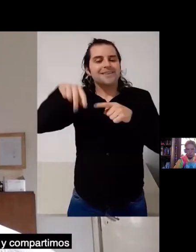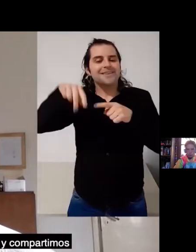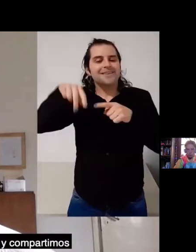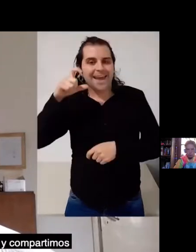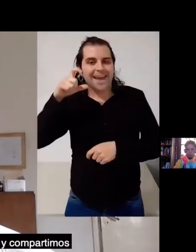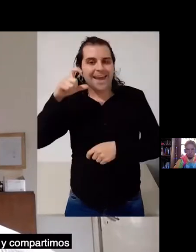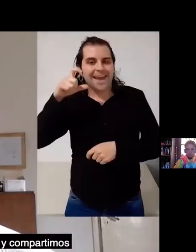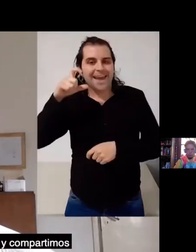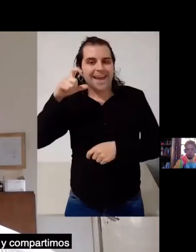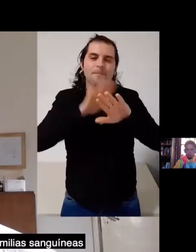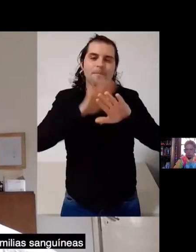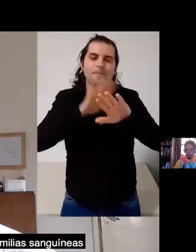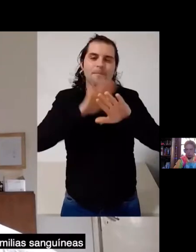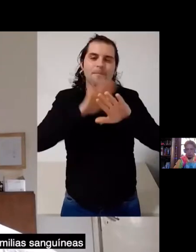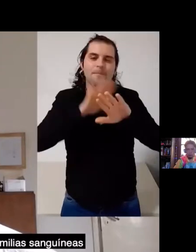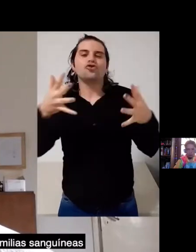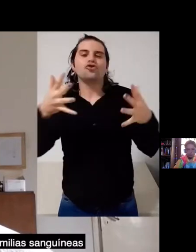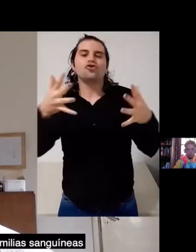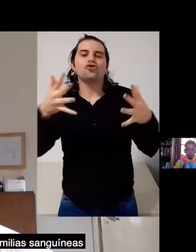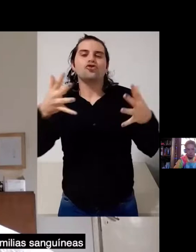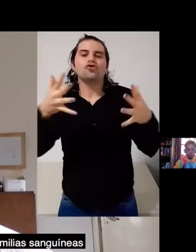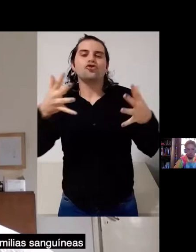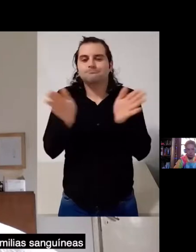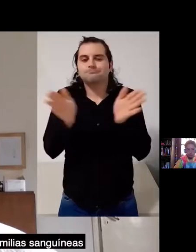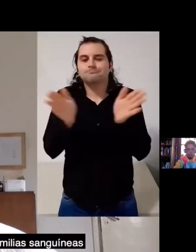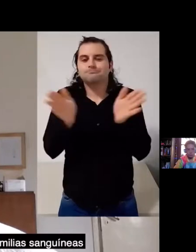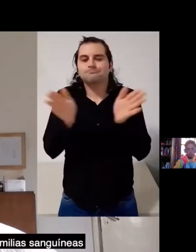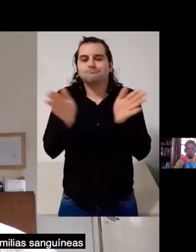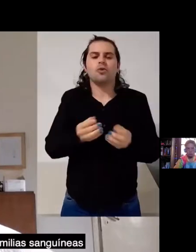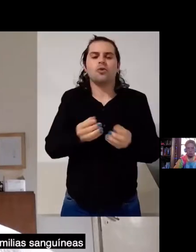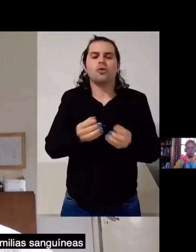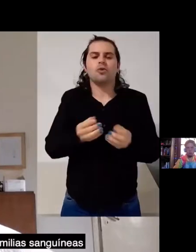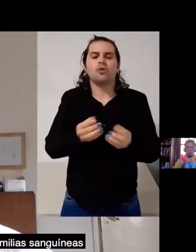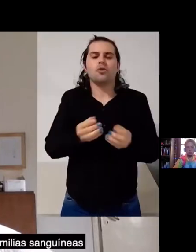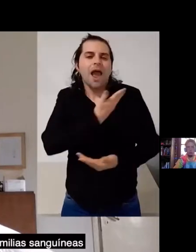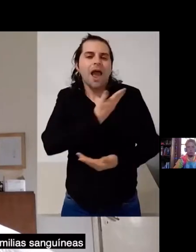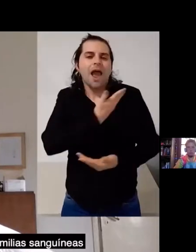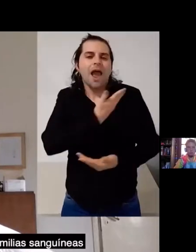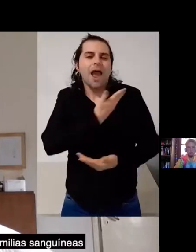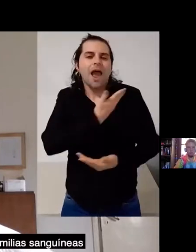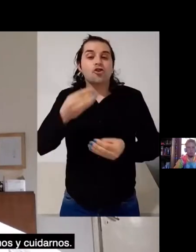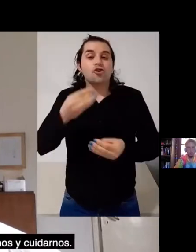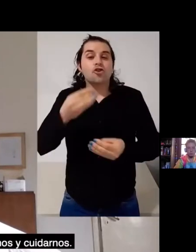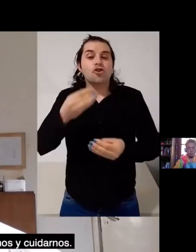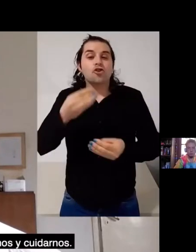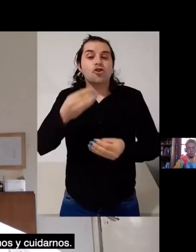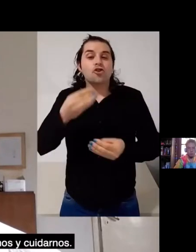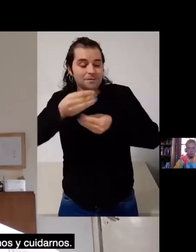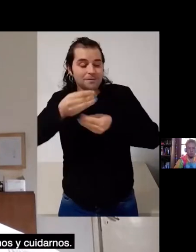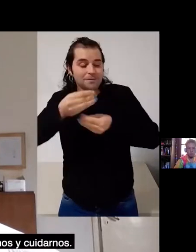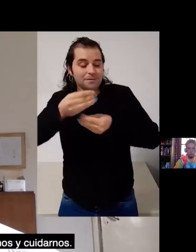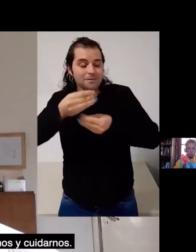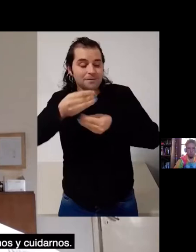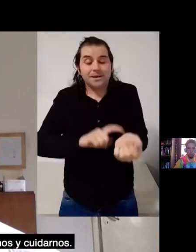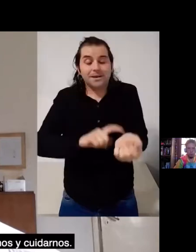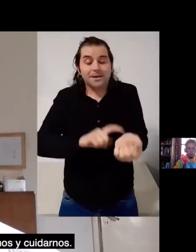ça, nous accompagnons et, et c'est là où il ne se trouve pas